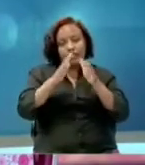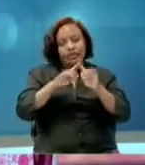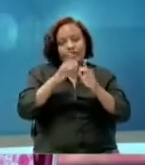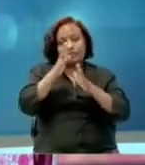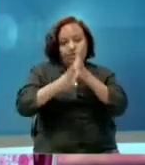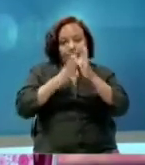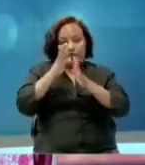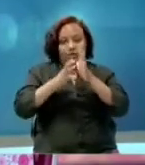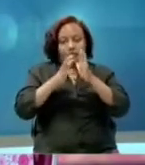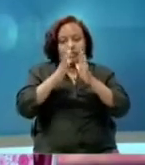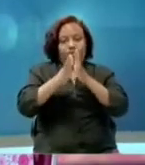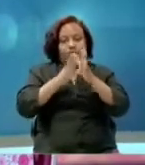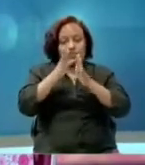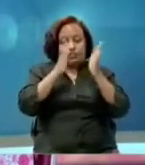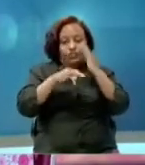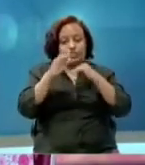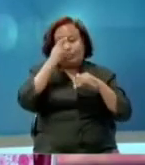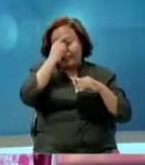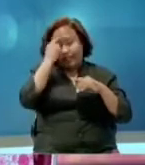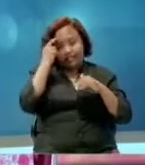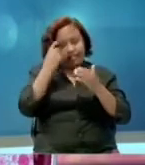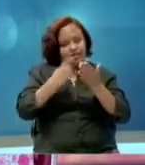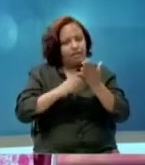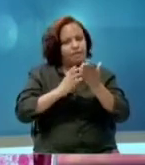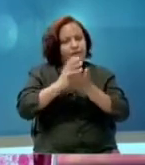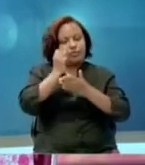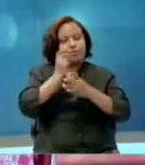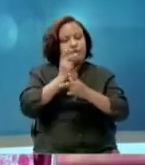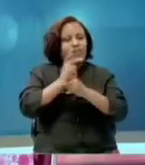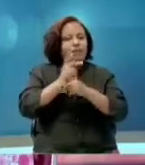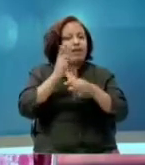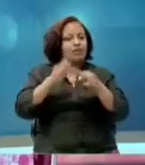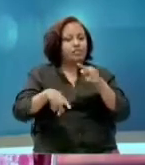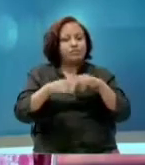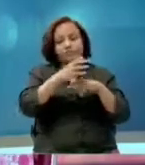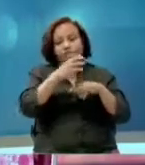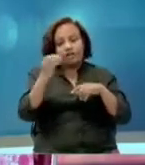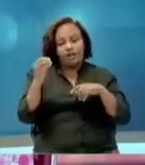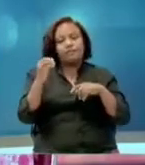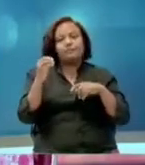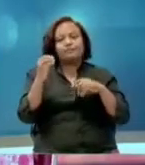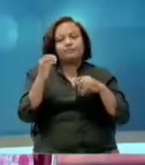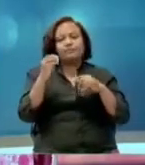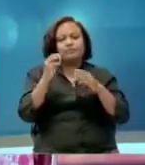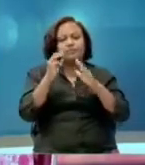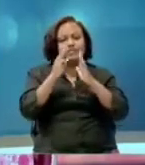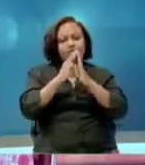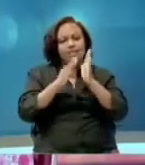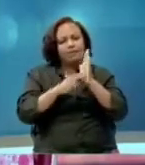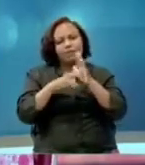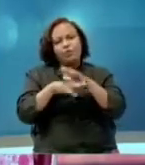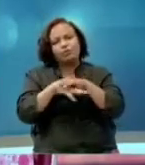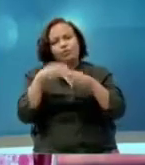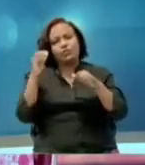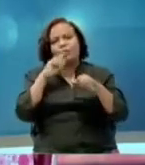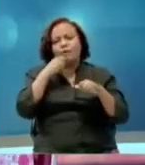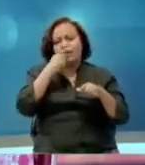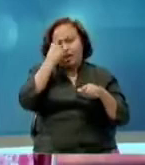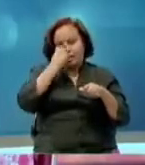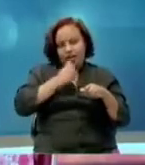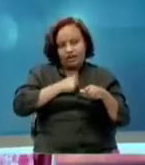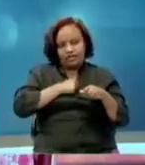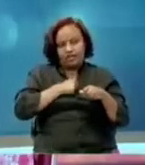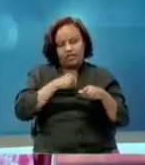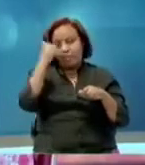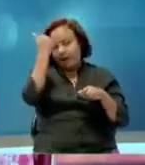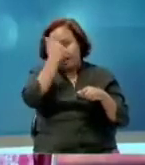በቋንቋ በተግባቦት ችግር ምክንያት ይህንን መብቱን ማስጠበቅ አይችልም እና በጣም ኢ ስነ ምግባራዊ የሆነ አካሄድም ነው ብለን እናምናለን።